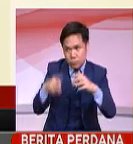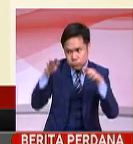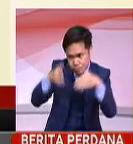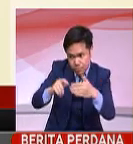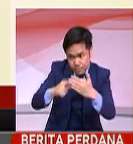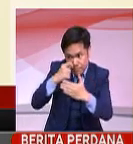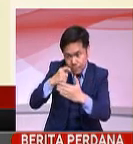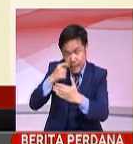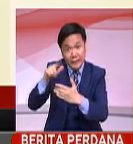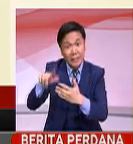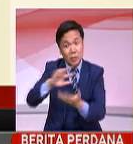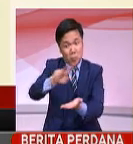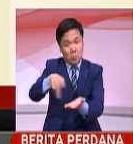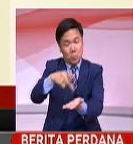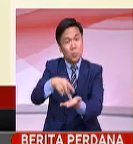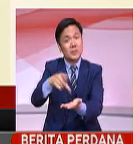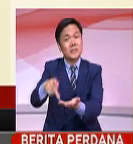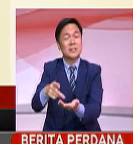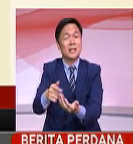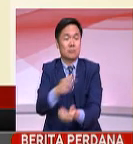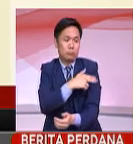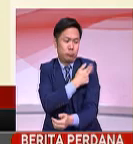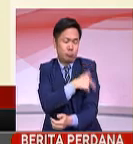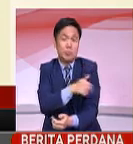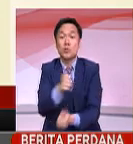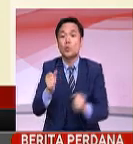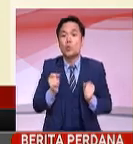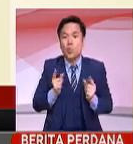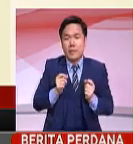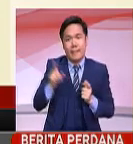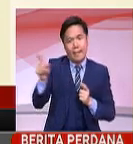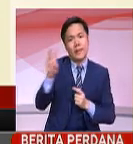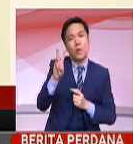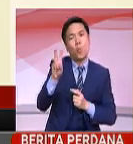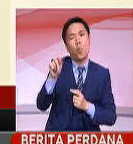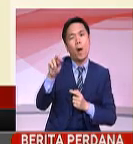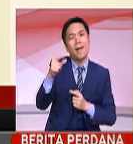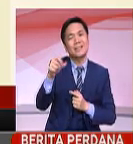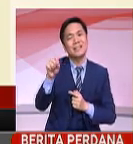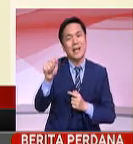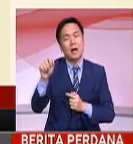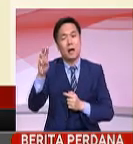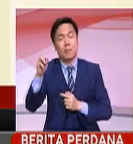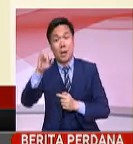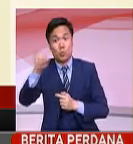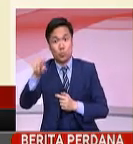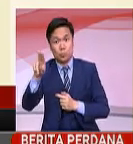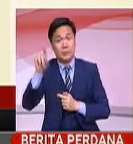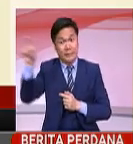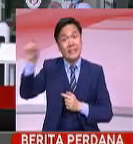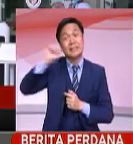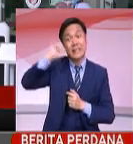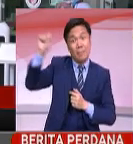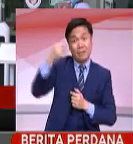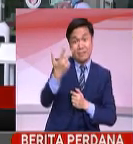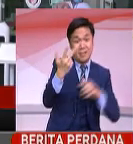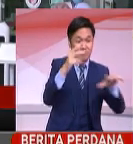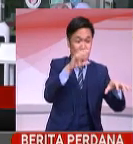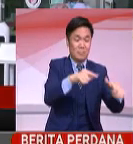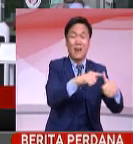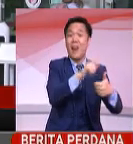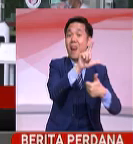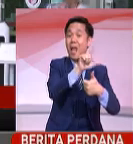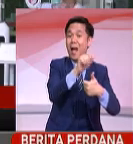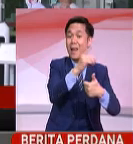melibatkan kakitangan sebuah pusat perubatan swasta di Wang Semaju. Sabah juga mencatatkan pertambahan 3 kluster baru iaitu kluster